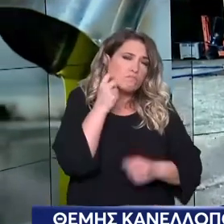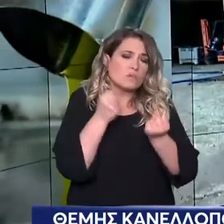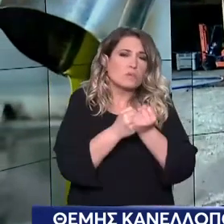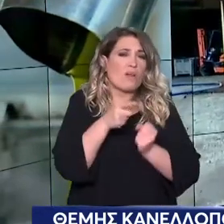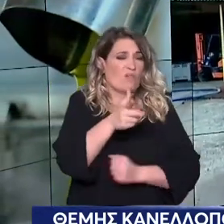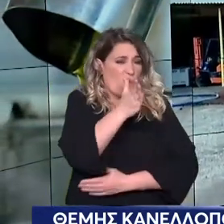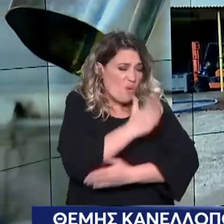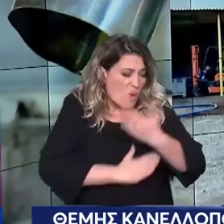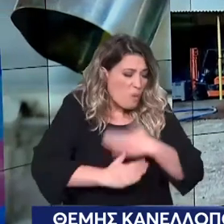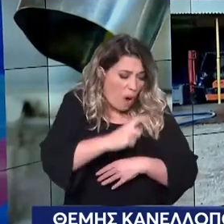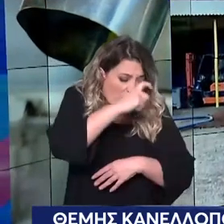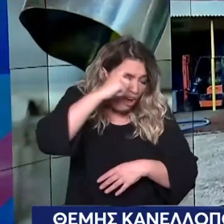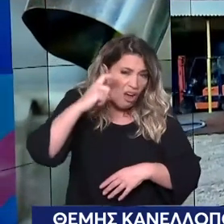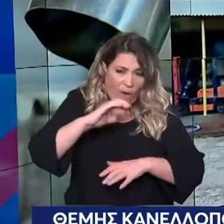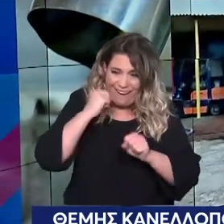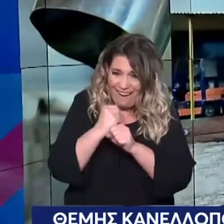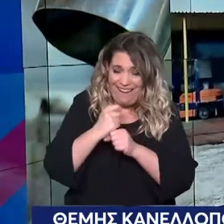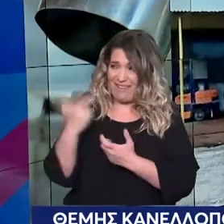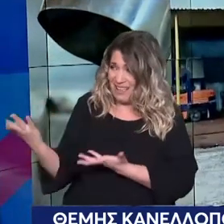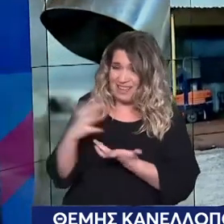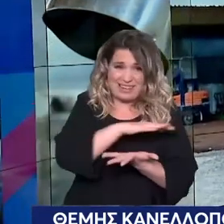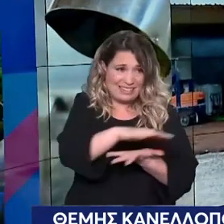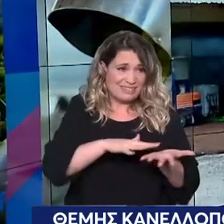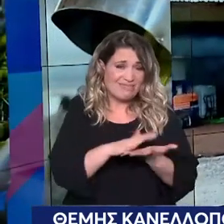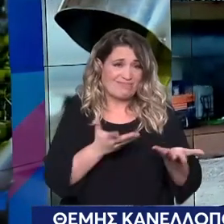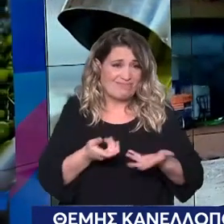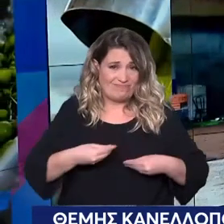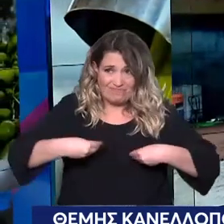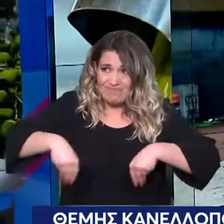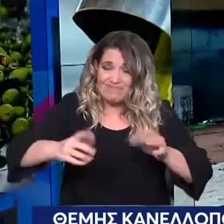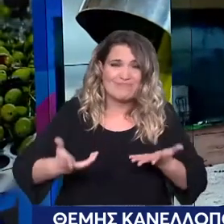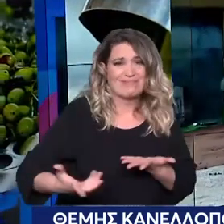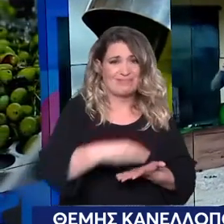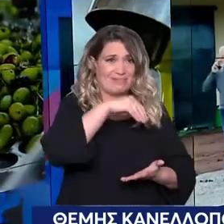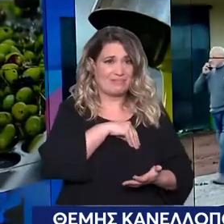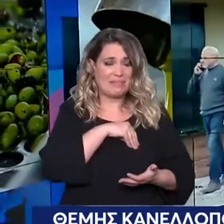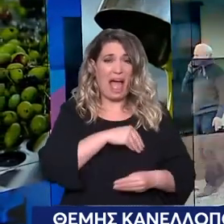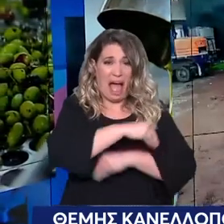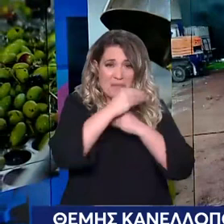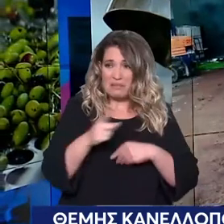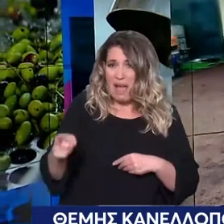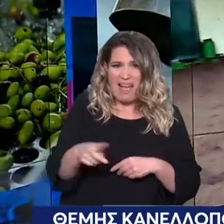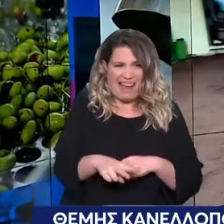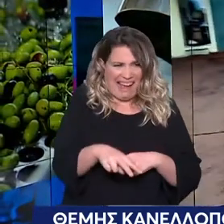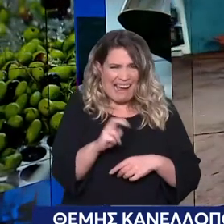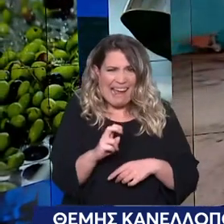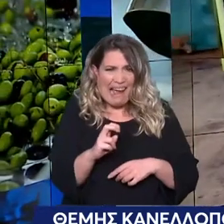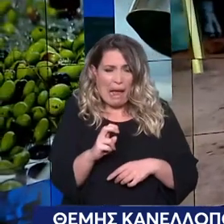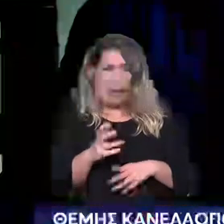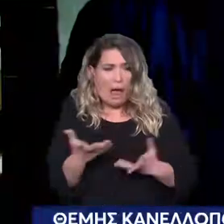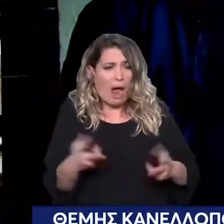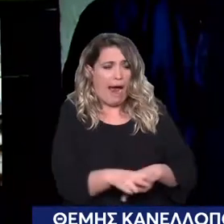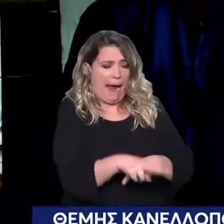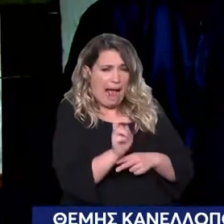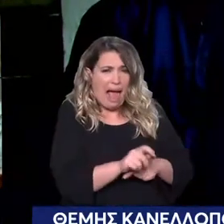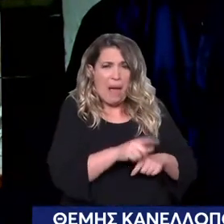κόπος σας, είναι όλο αυτό που περιμένετε, είναι το βιό σας και έρχεται κάποιος ο οποίος λειτουργεί με έναν τρόπο ο οποίος δεν έχει, δηλαδή το πιάσει αυτό, τι